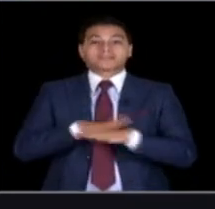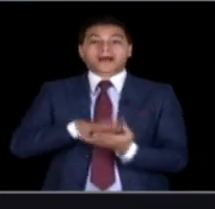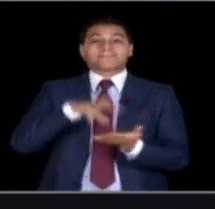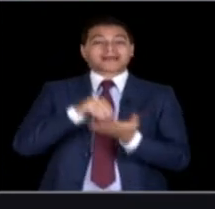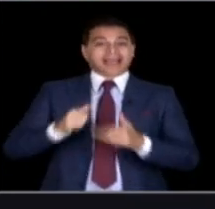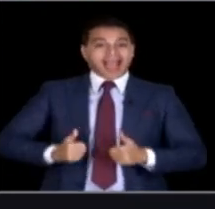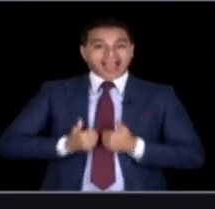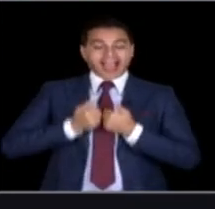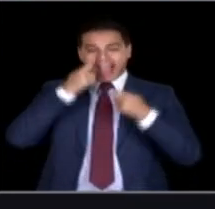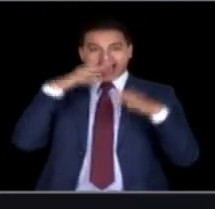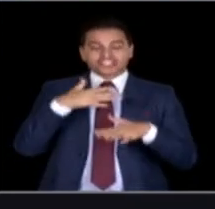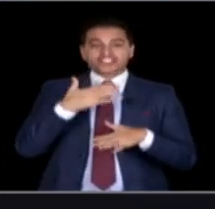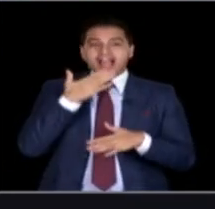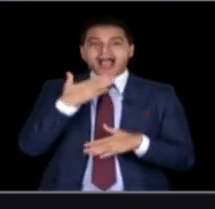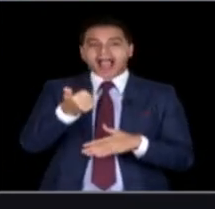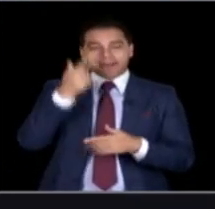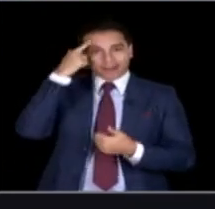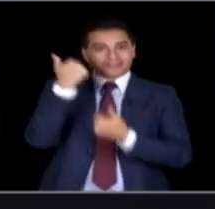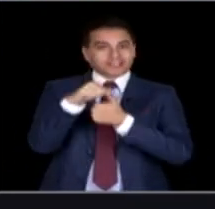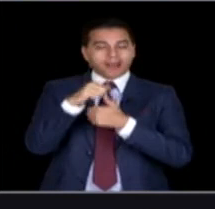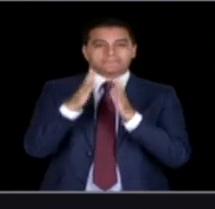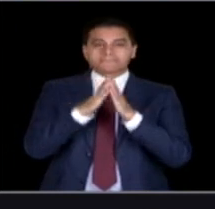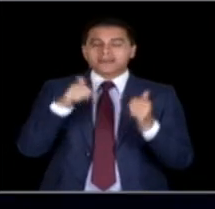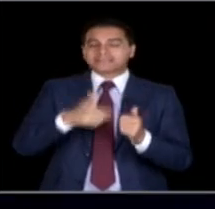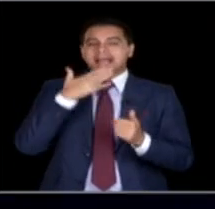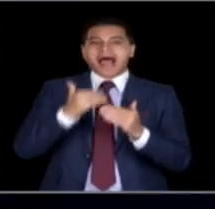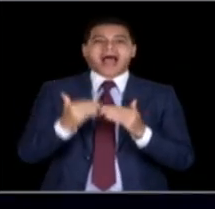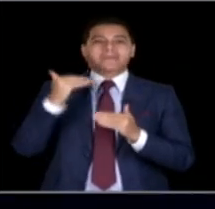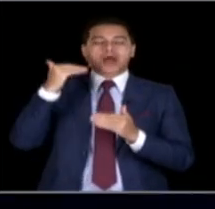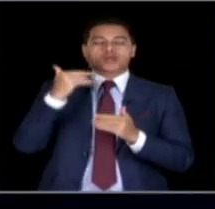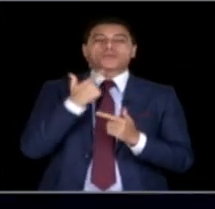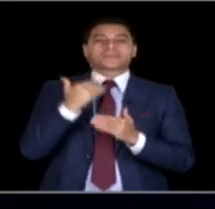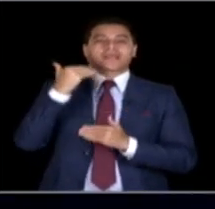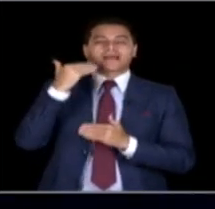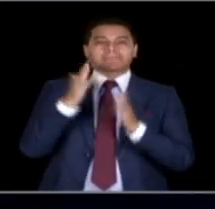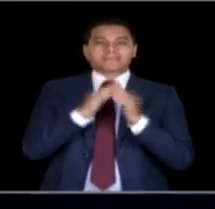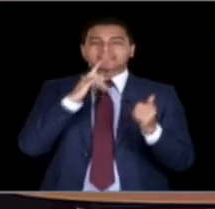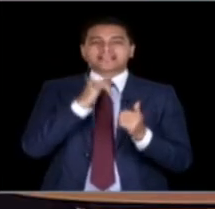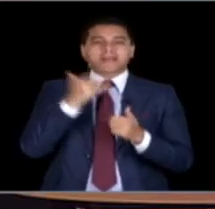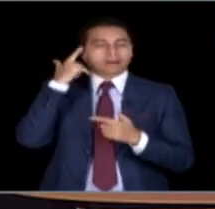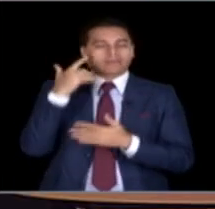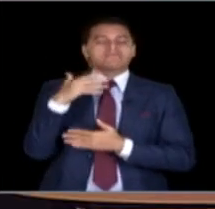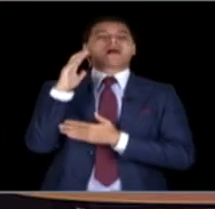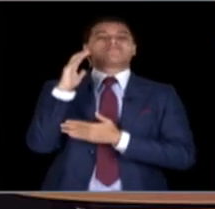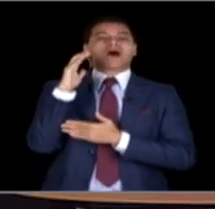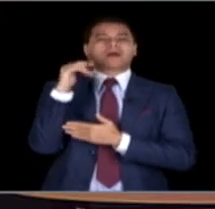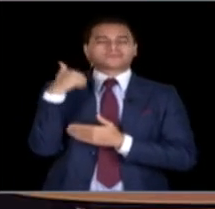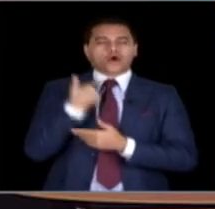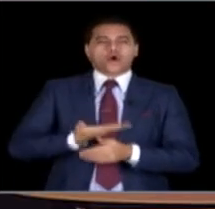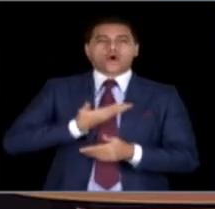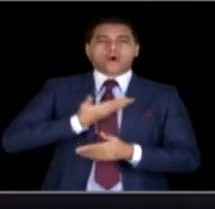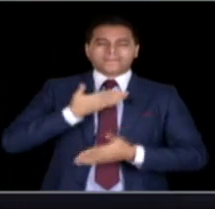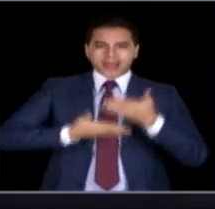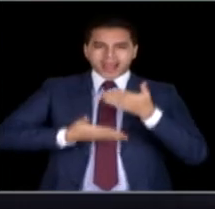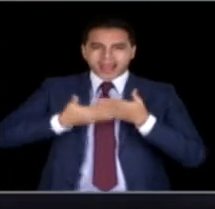حياتي، عشت أجمل ذكرياتي، مصر أملي وأمنياتي، مصر دايماً رفع راسي، دي اللي عمري كله فيها،